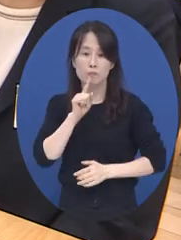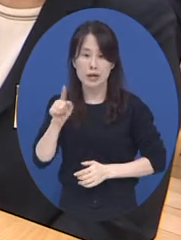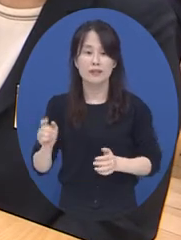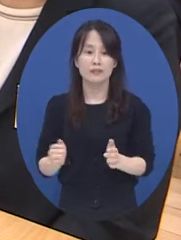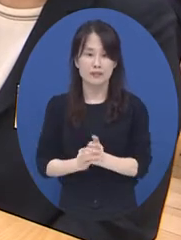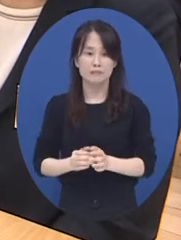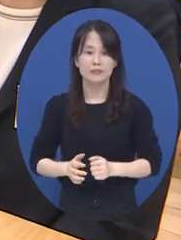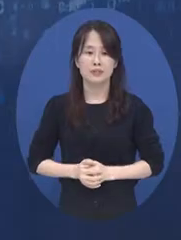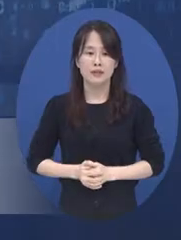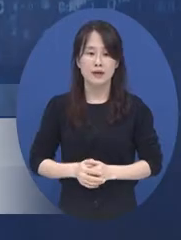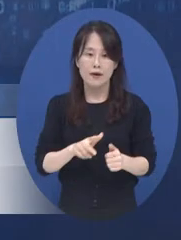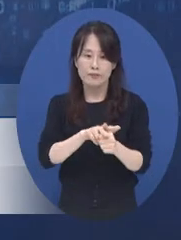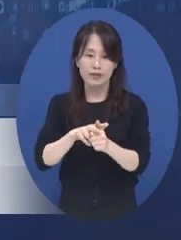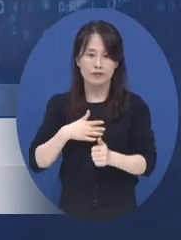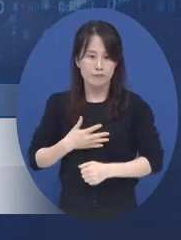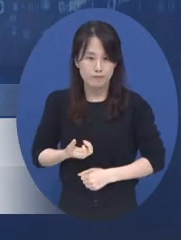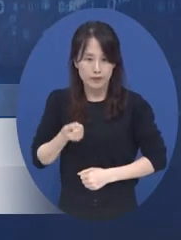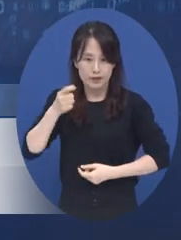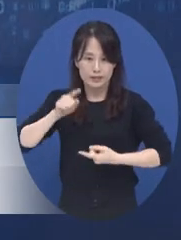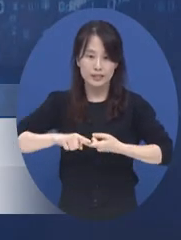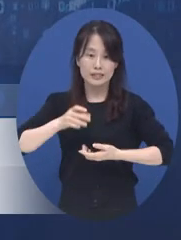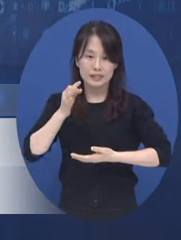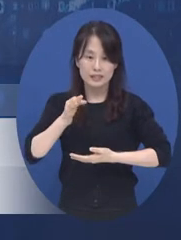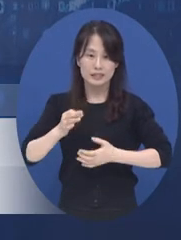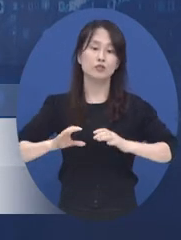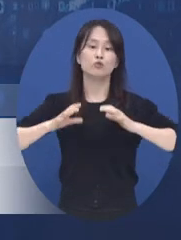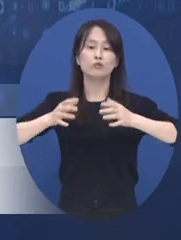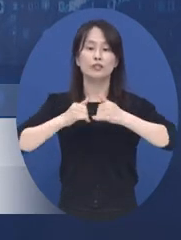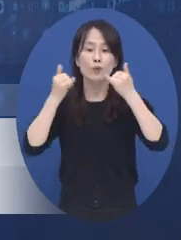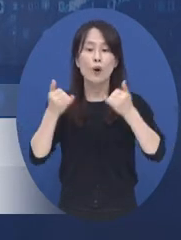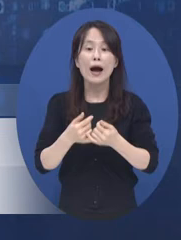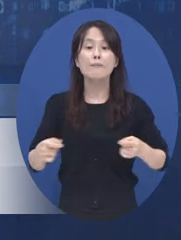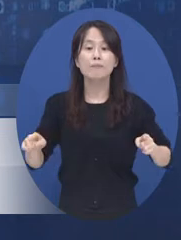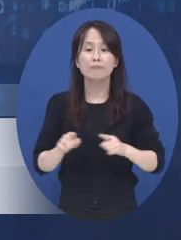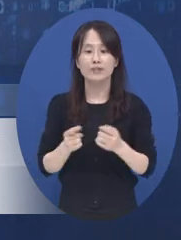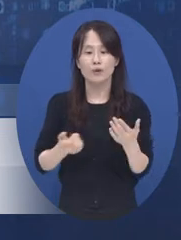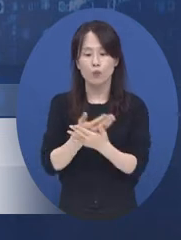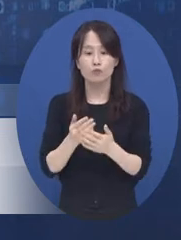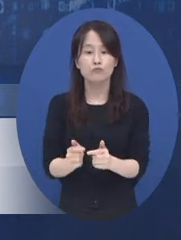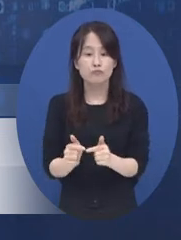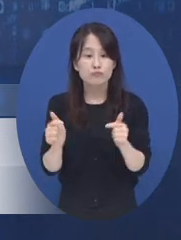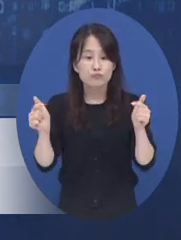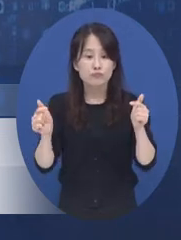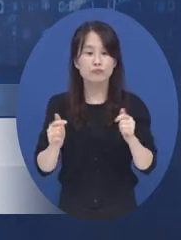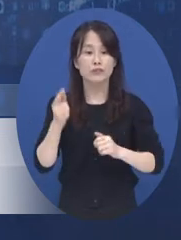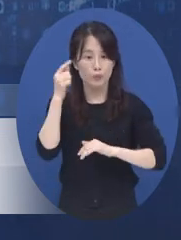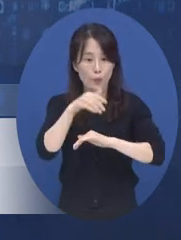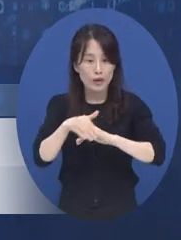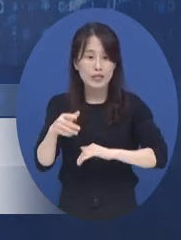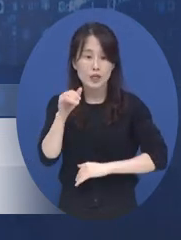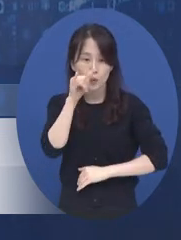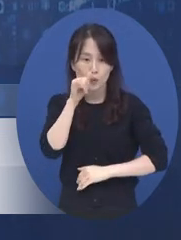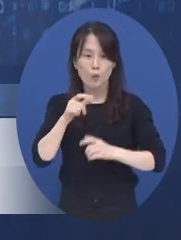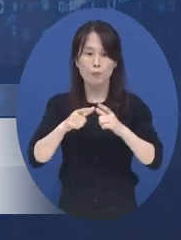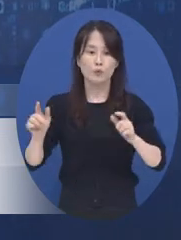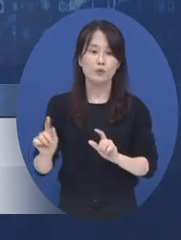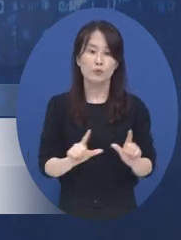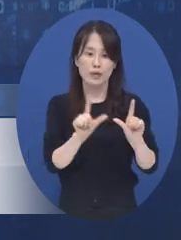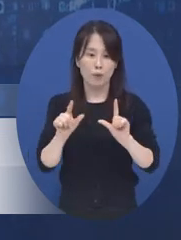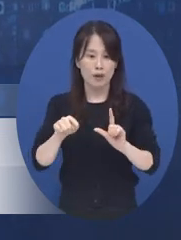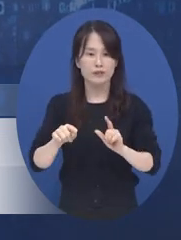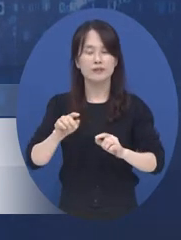열었습니다 경기도는 데이터 주권에 대한 가치를 우리 국제사회와 함께 공유 확대하고